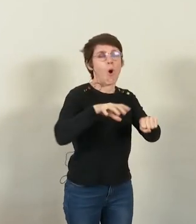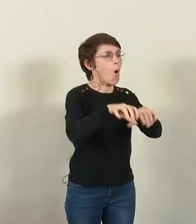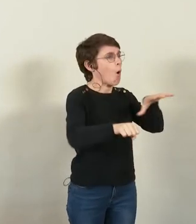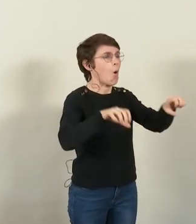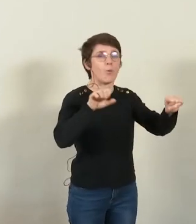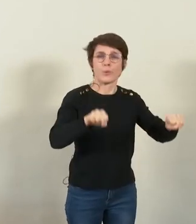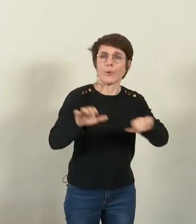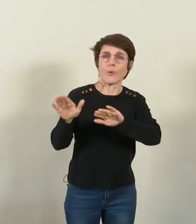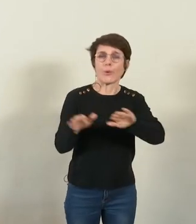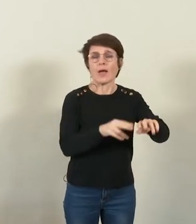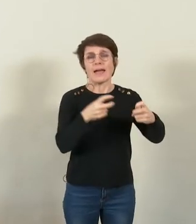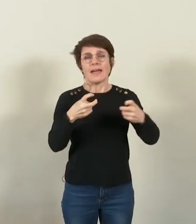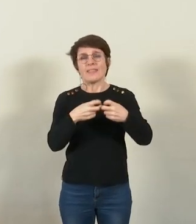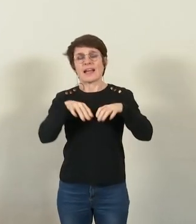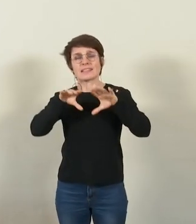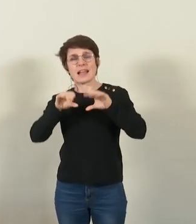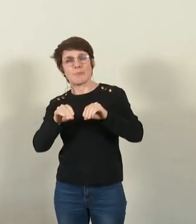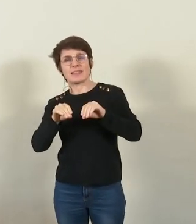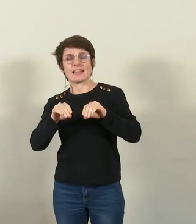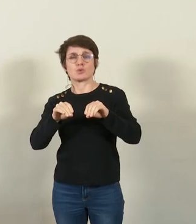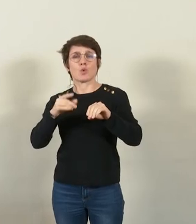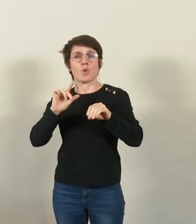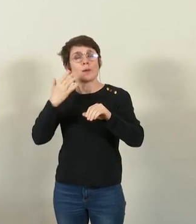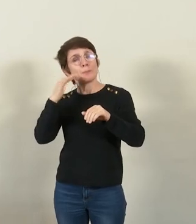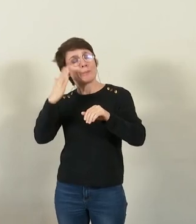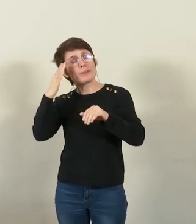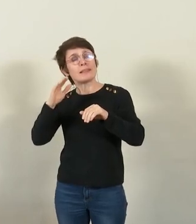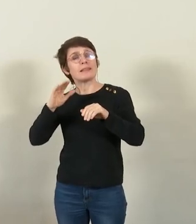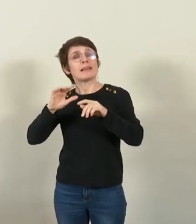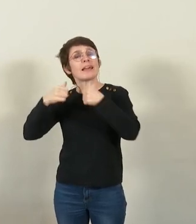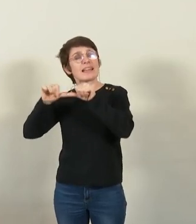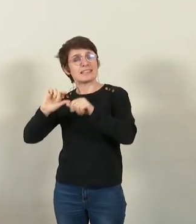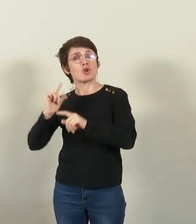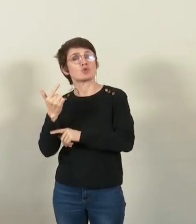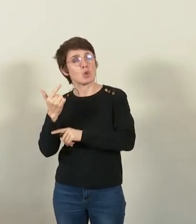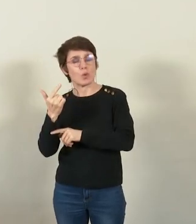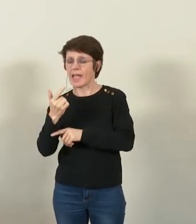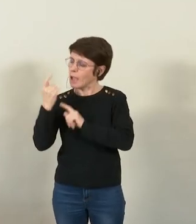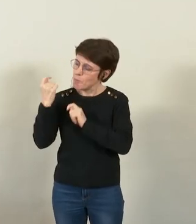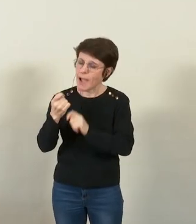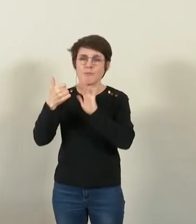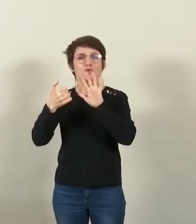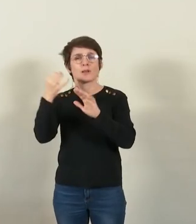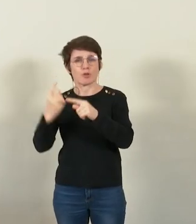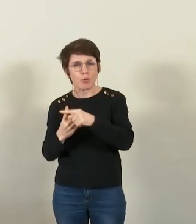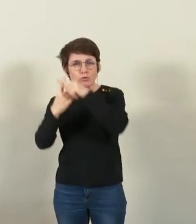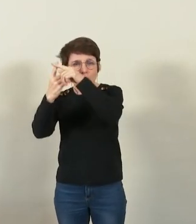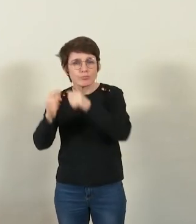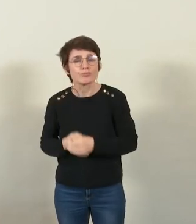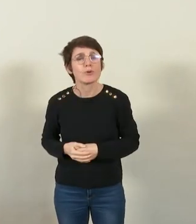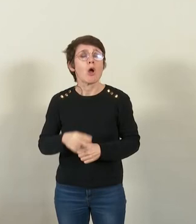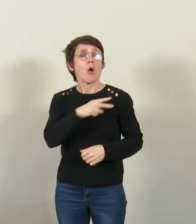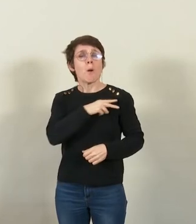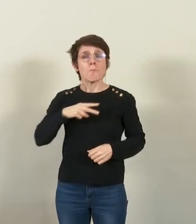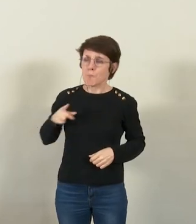la taxe d'habitation sur les résidence secondairire à 60 % le maximum autorisé on a eu droit au matraquage des propriétaire avec plus